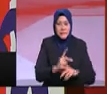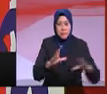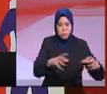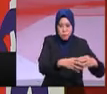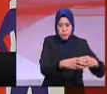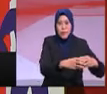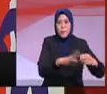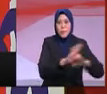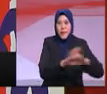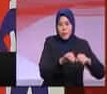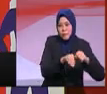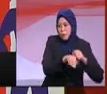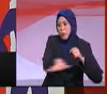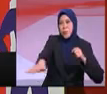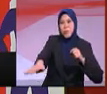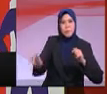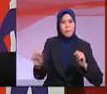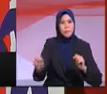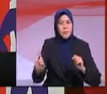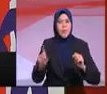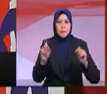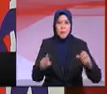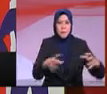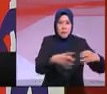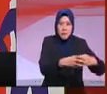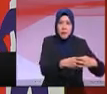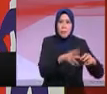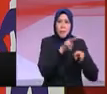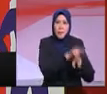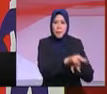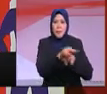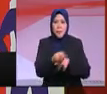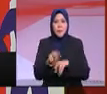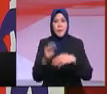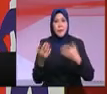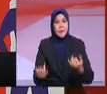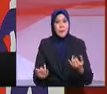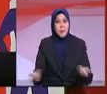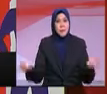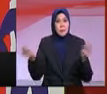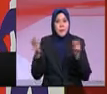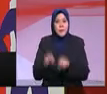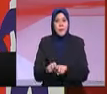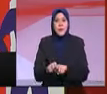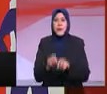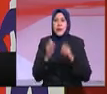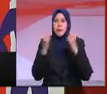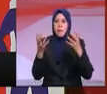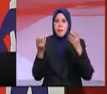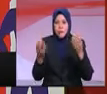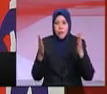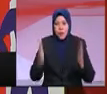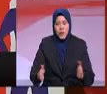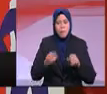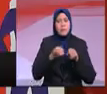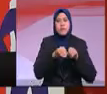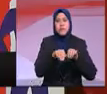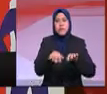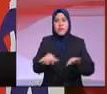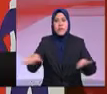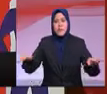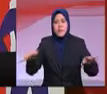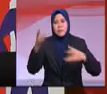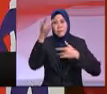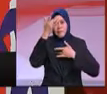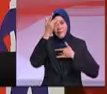dijangkiti. Tapi yang kita lihat sekarang ini, tindakan tersebut telah mengakibatkan ramai yang dijangkiti, dan juga bukan